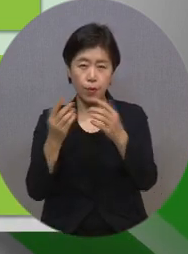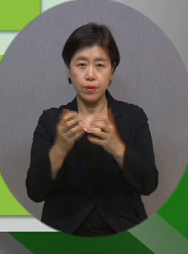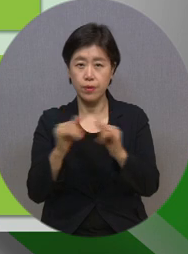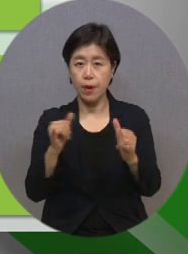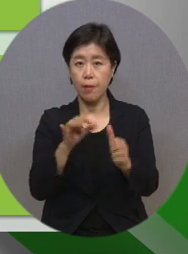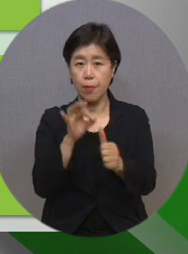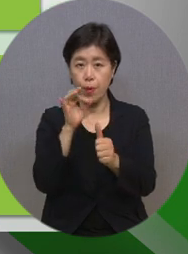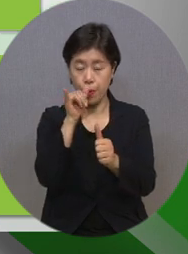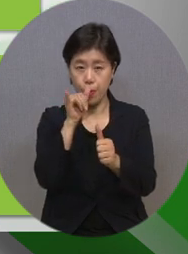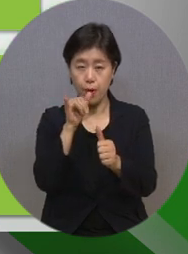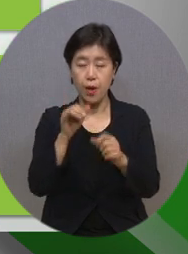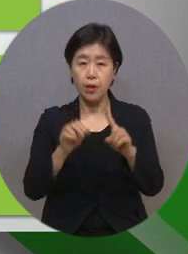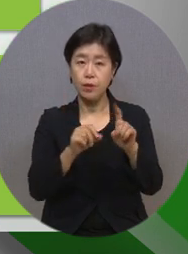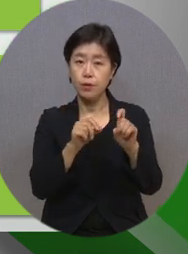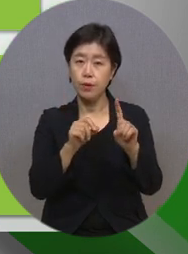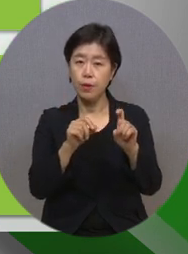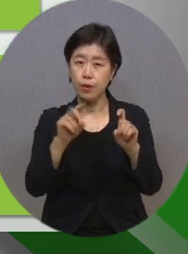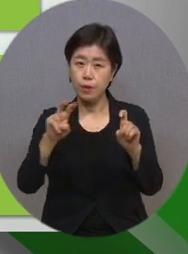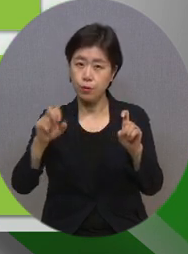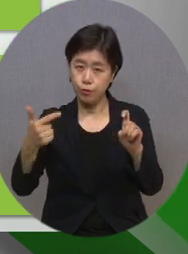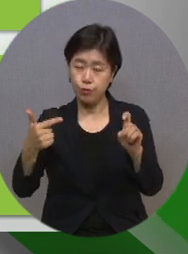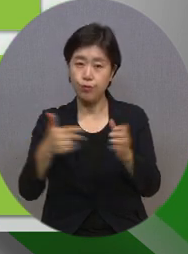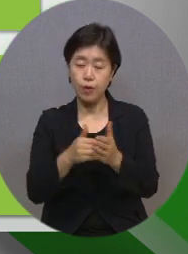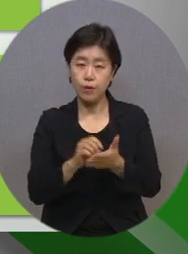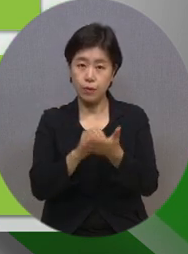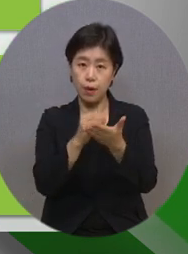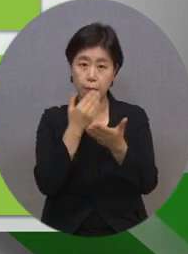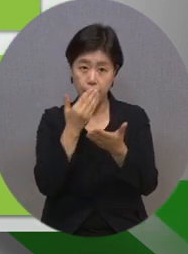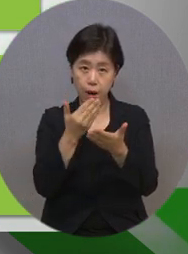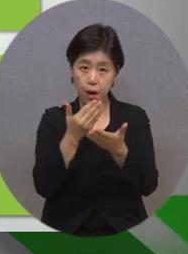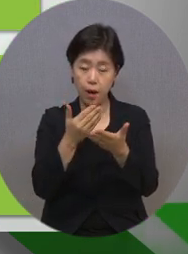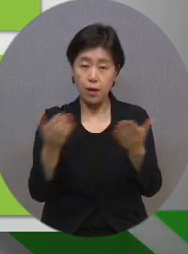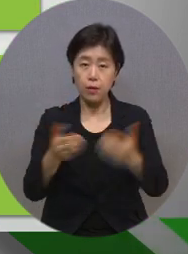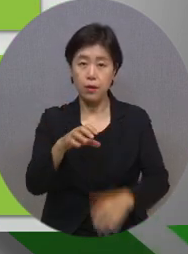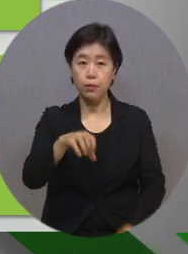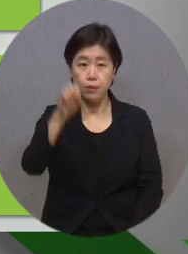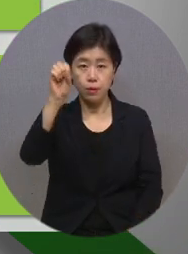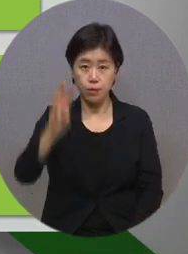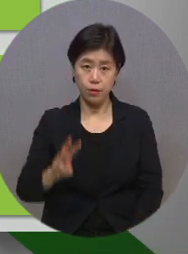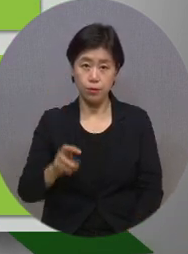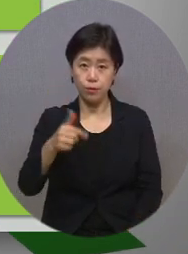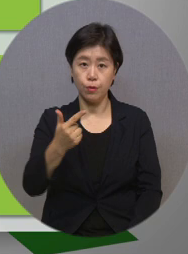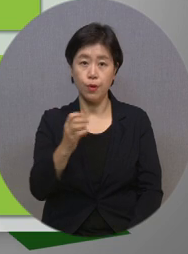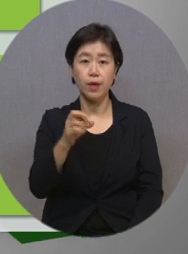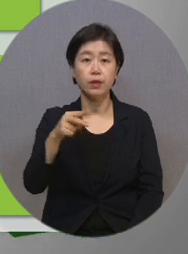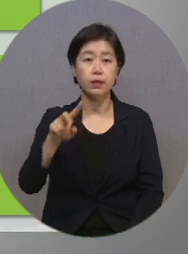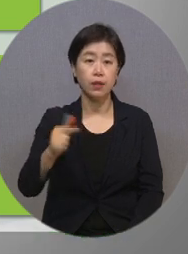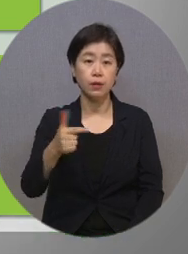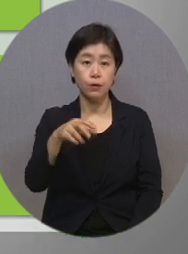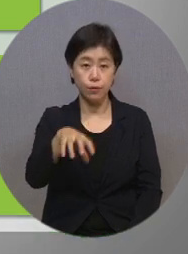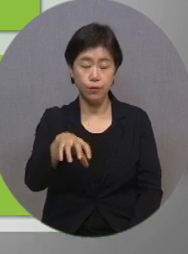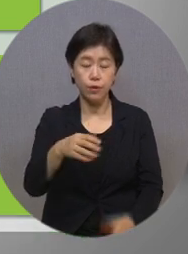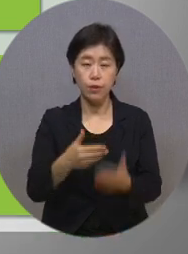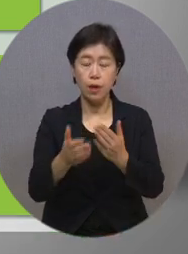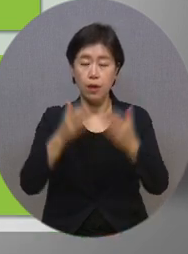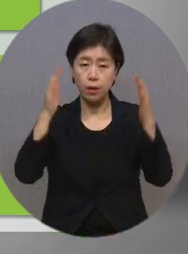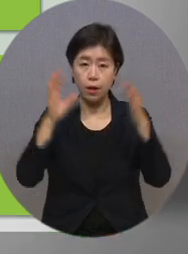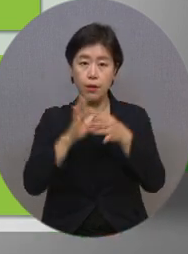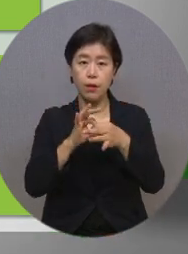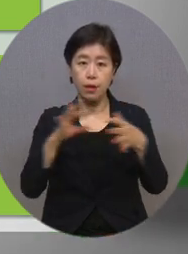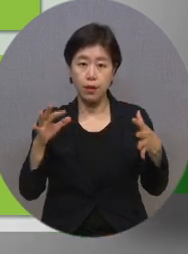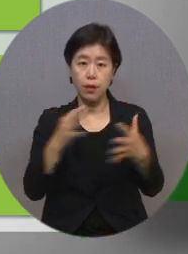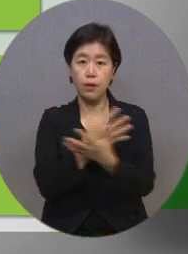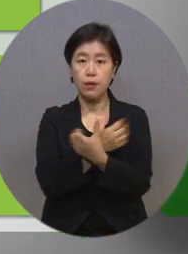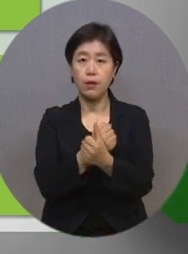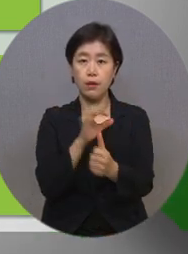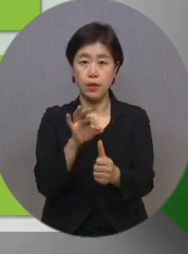마감일은 11월 26일까지이며 근무지는 광주시 광산구입니다. 경력과 학력은 무관하며